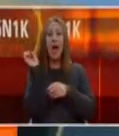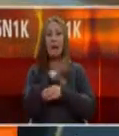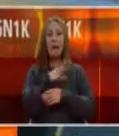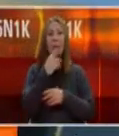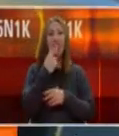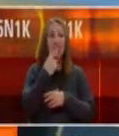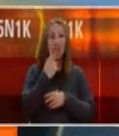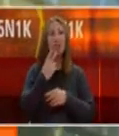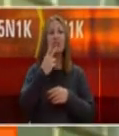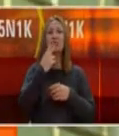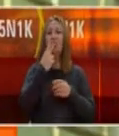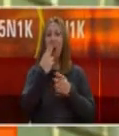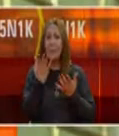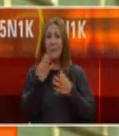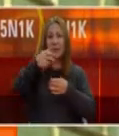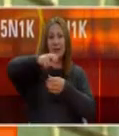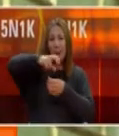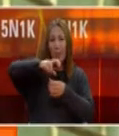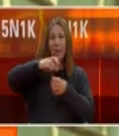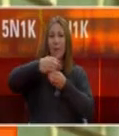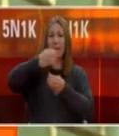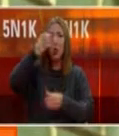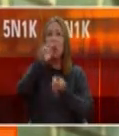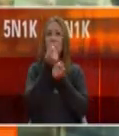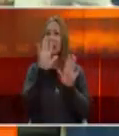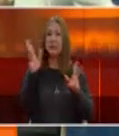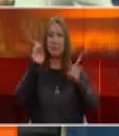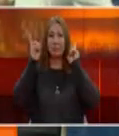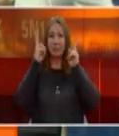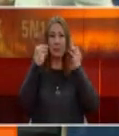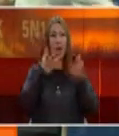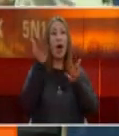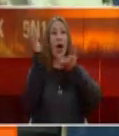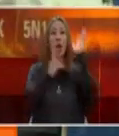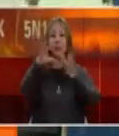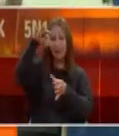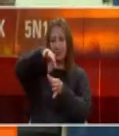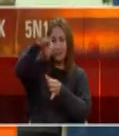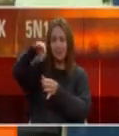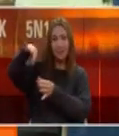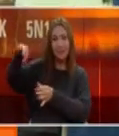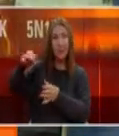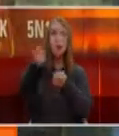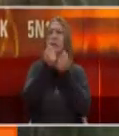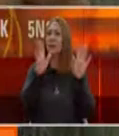cam, pet şişe, kapak getirenleri ücretsiz tıraş ediyoruz. Ağaç dikenleri ücretsiz tıraş ediyoruz.